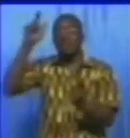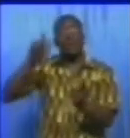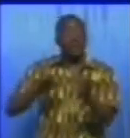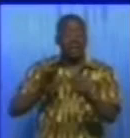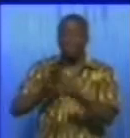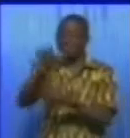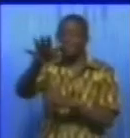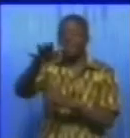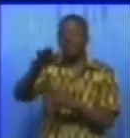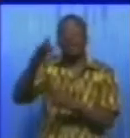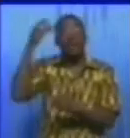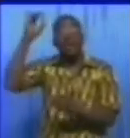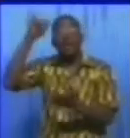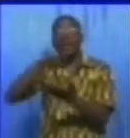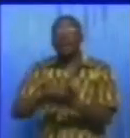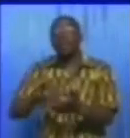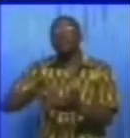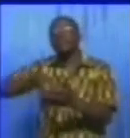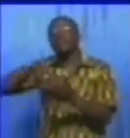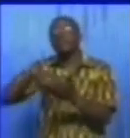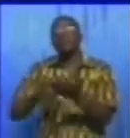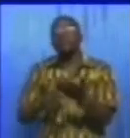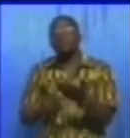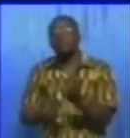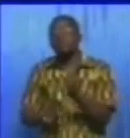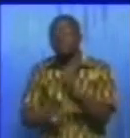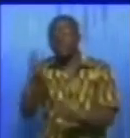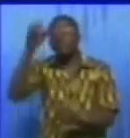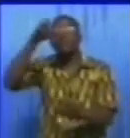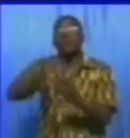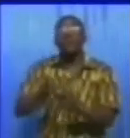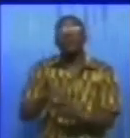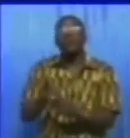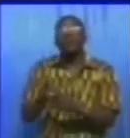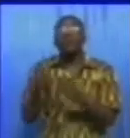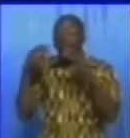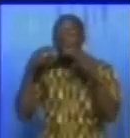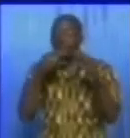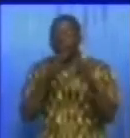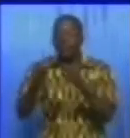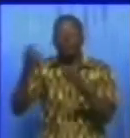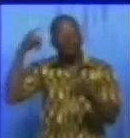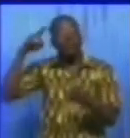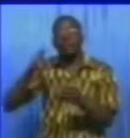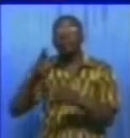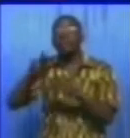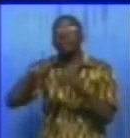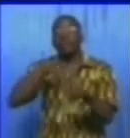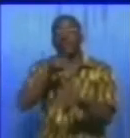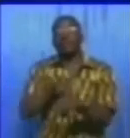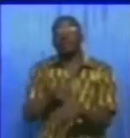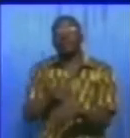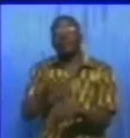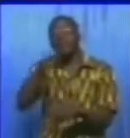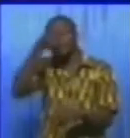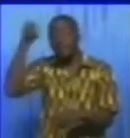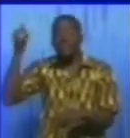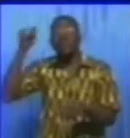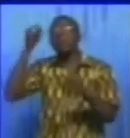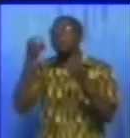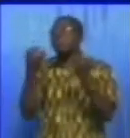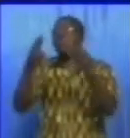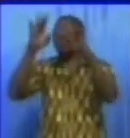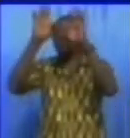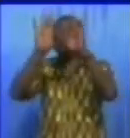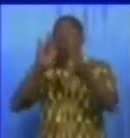pleine et qu'elle voulait se déverser dans le fleuve Niger, les eaux n'ont pas pu le faire parce qu'il avait beaucoup plu